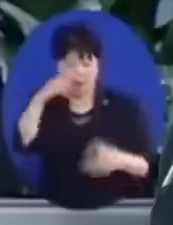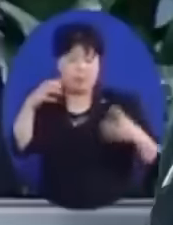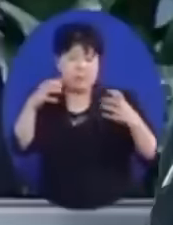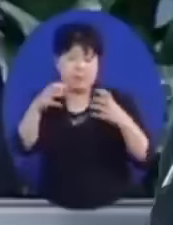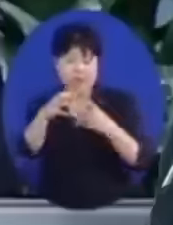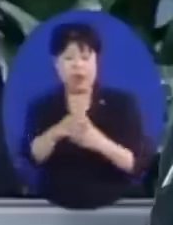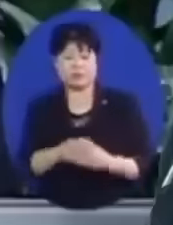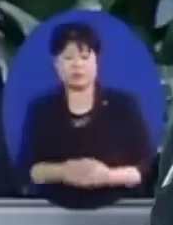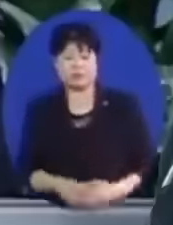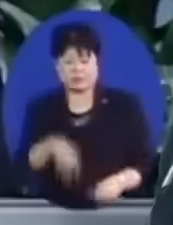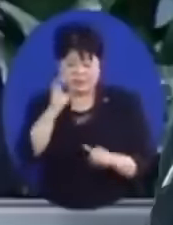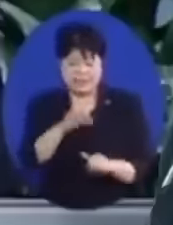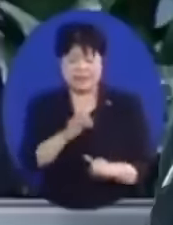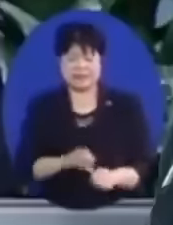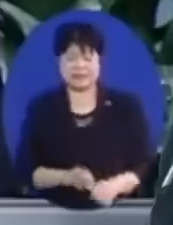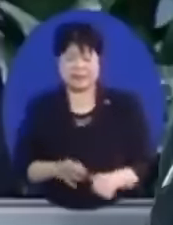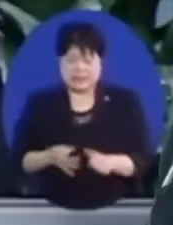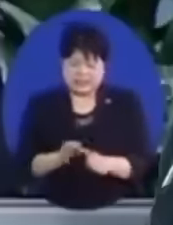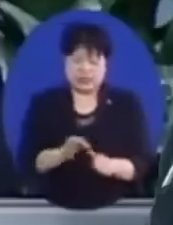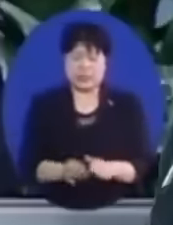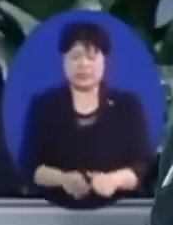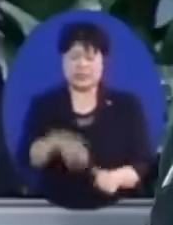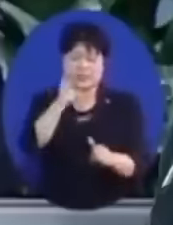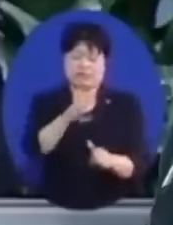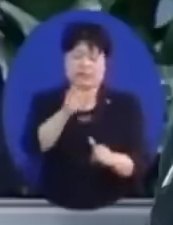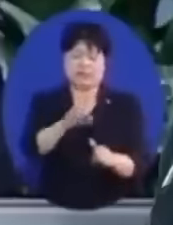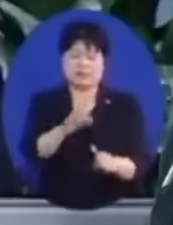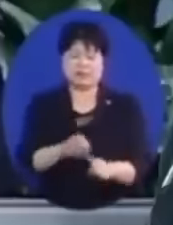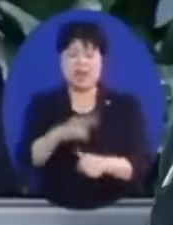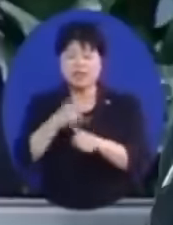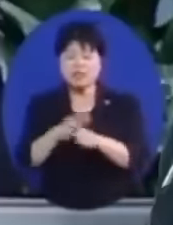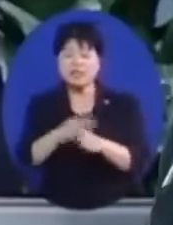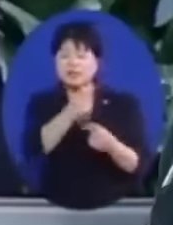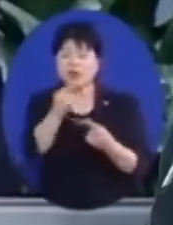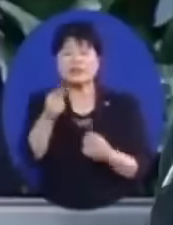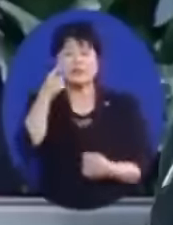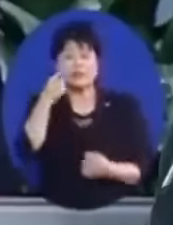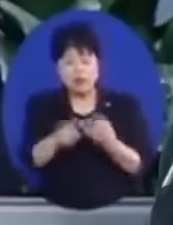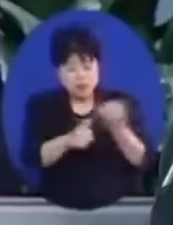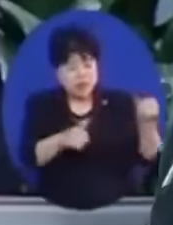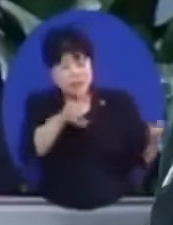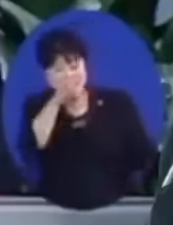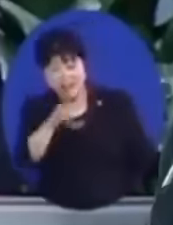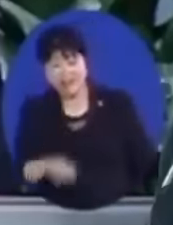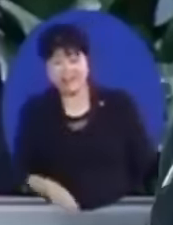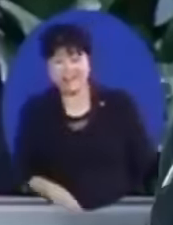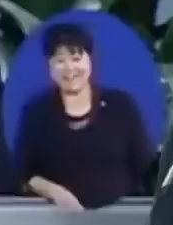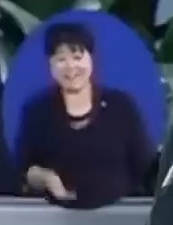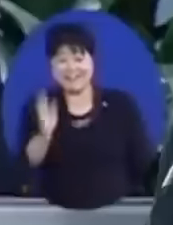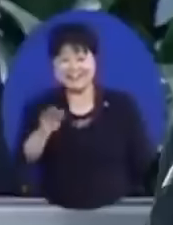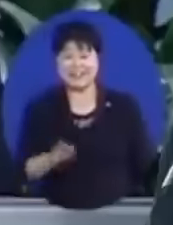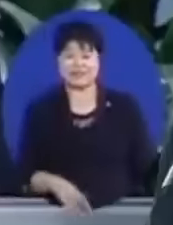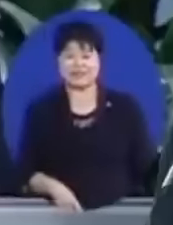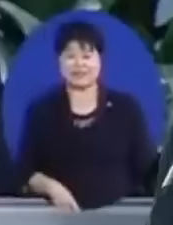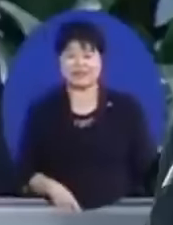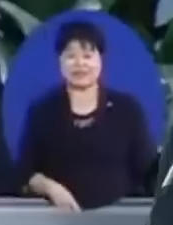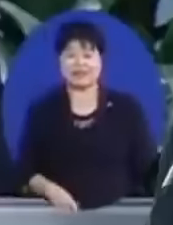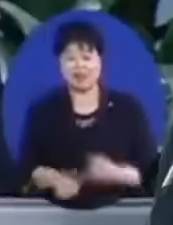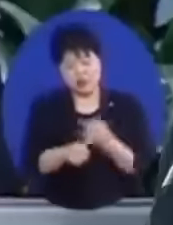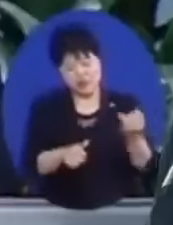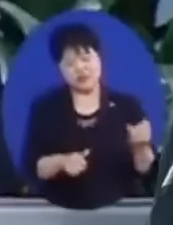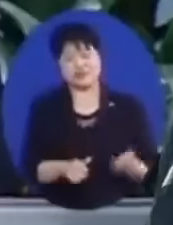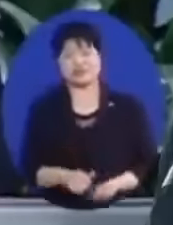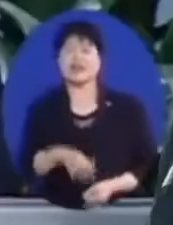남편에게 늘 꾸중하고 잔소리하고 간섭하는 가정교사와 같은 부인도 있습니다. 그 다음에는 투정하는 아내가